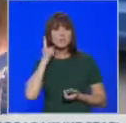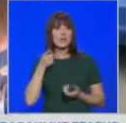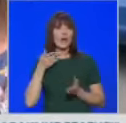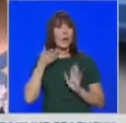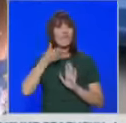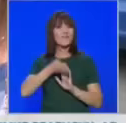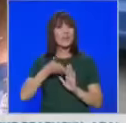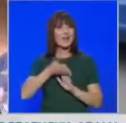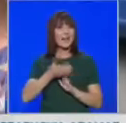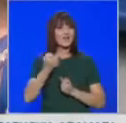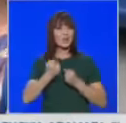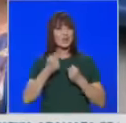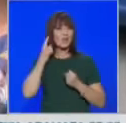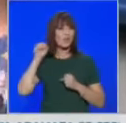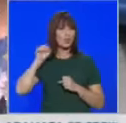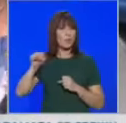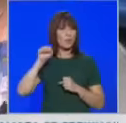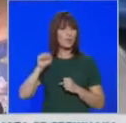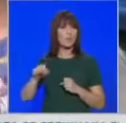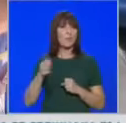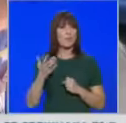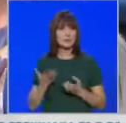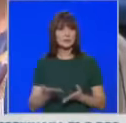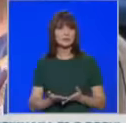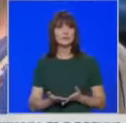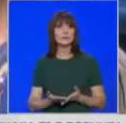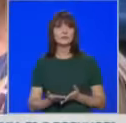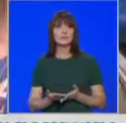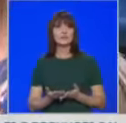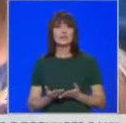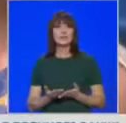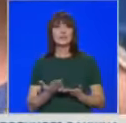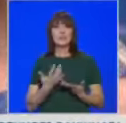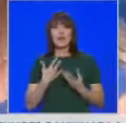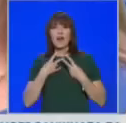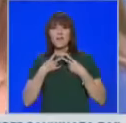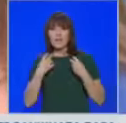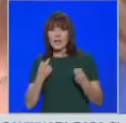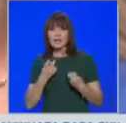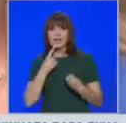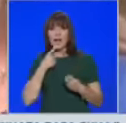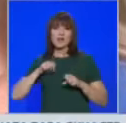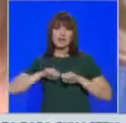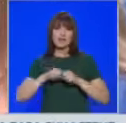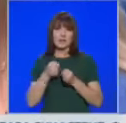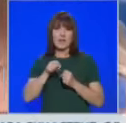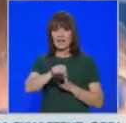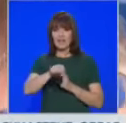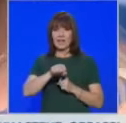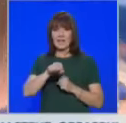че отвътре се тропа, блъска се, има зов за помощ, разбили са вратата и тогава